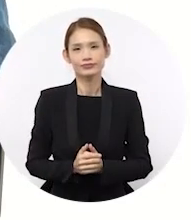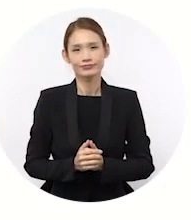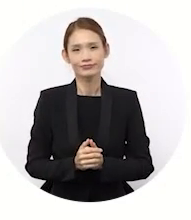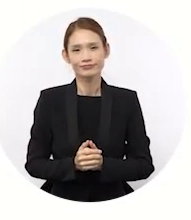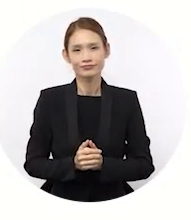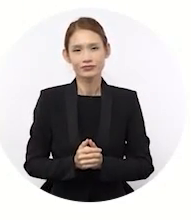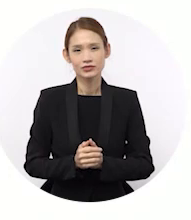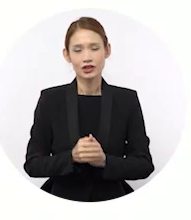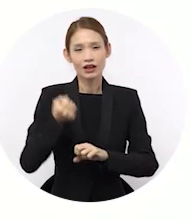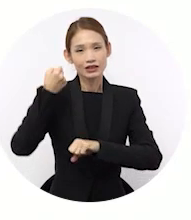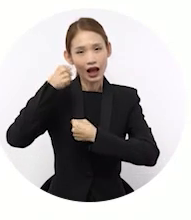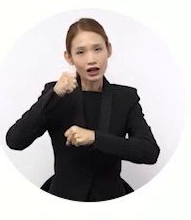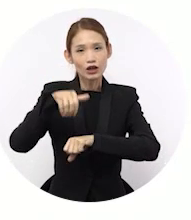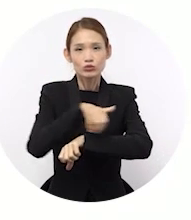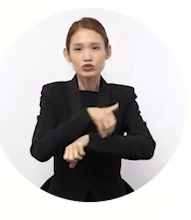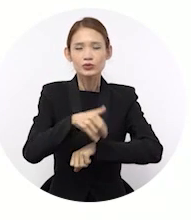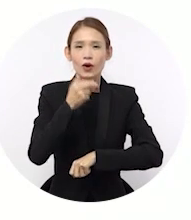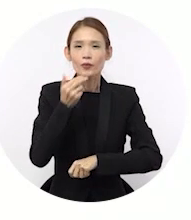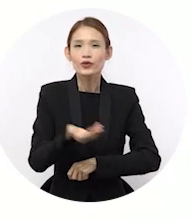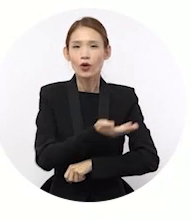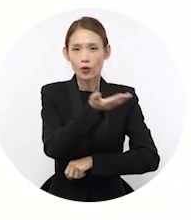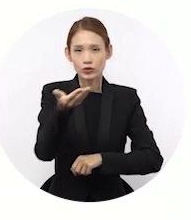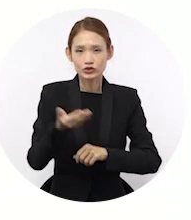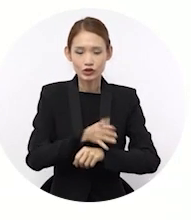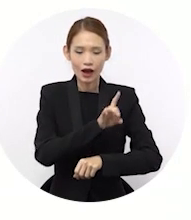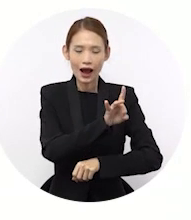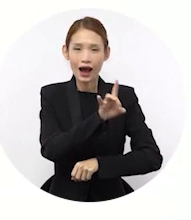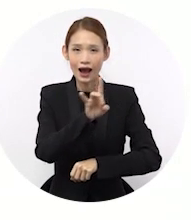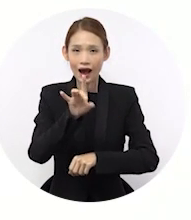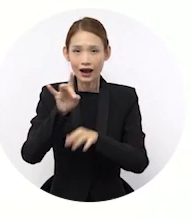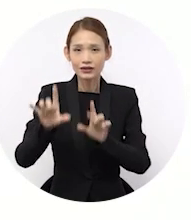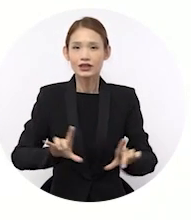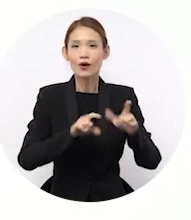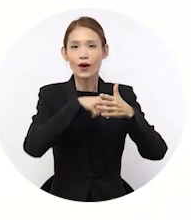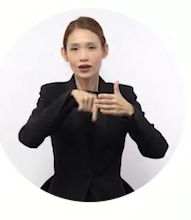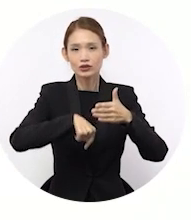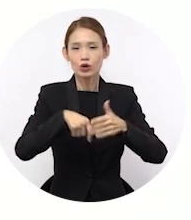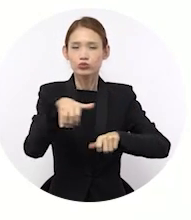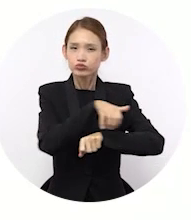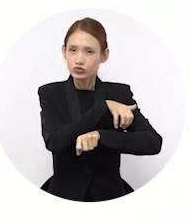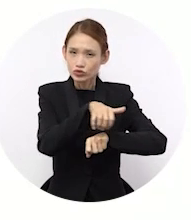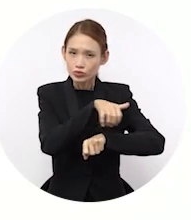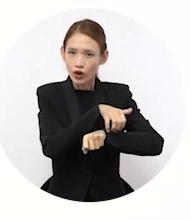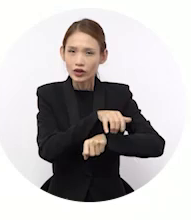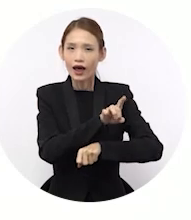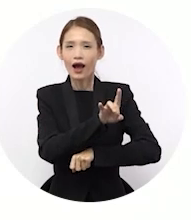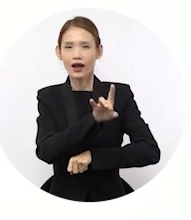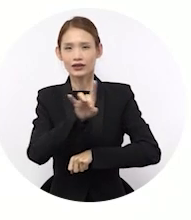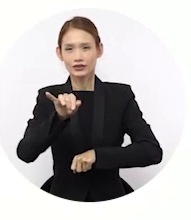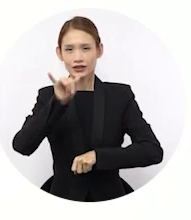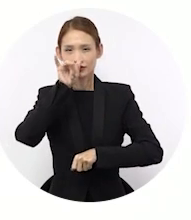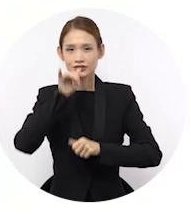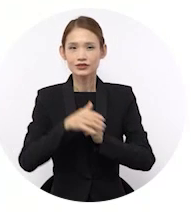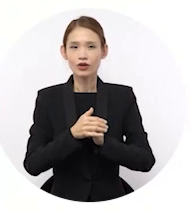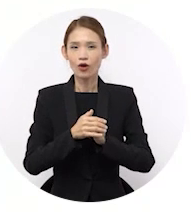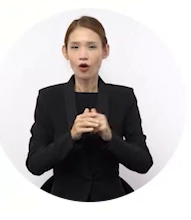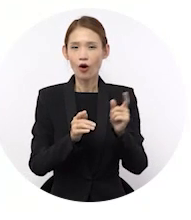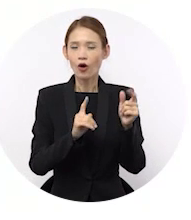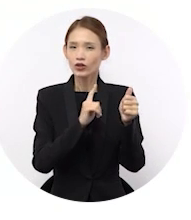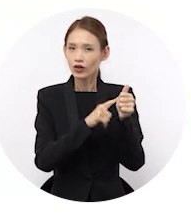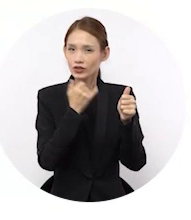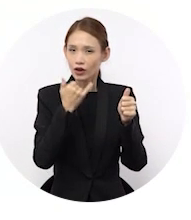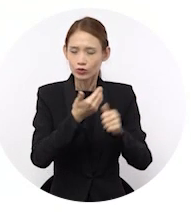생각해요. 다리가 불편하지 않은 여러분들도 각자의 생활에서 뭔가 불편한 게 뭔가 다들 있을 거예요.